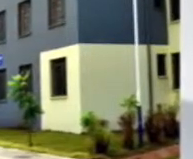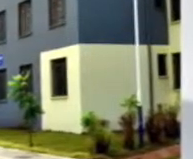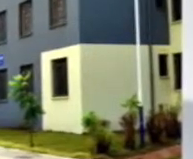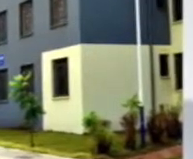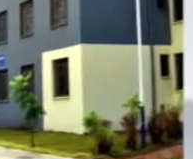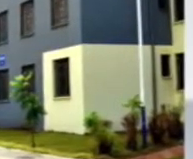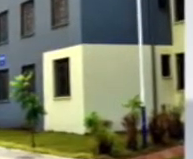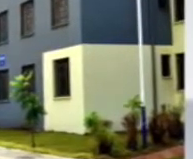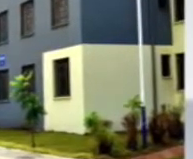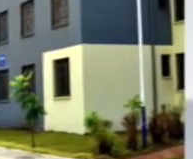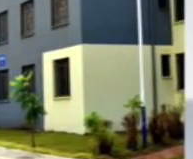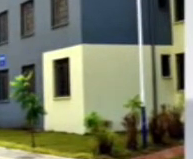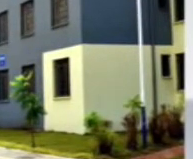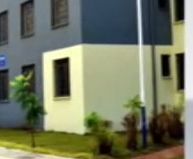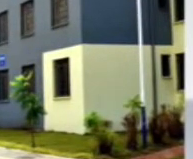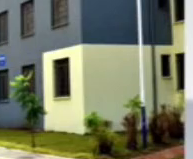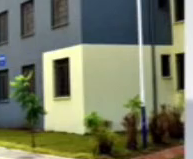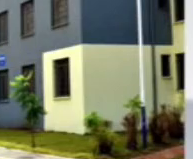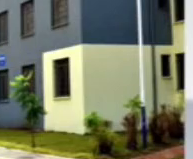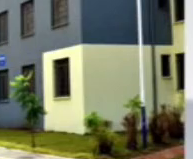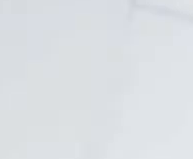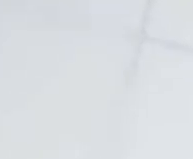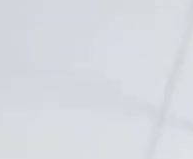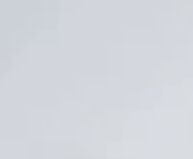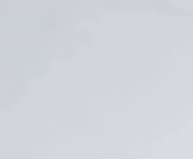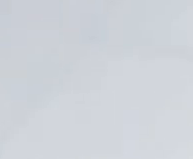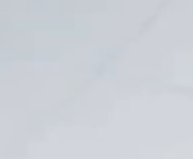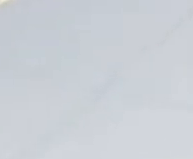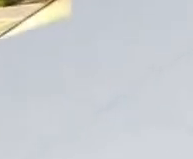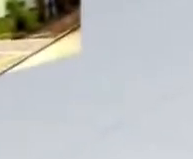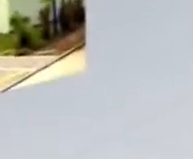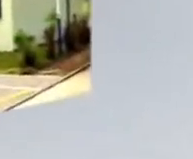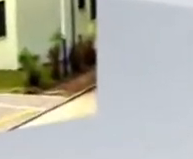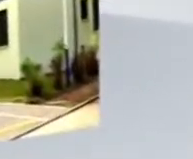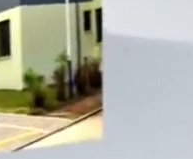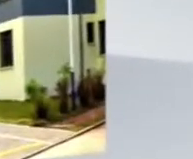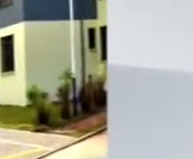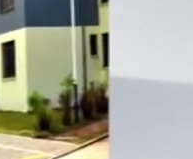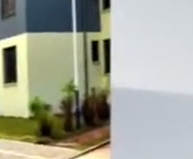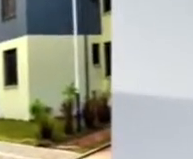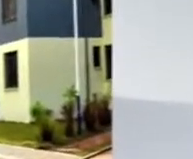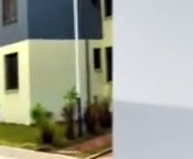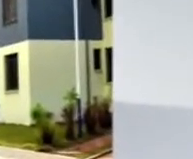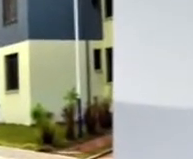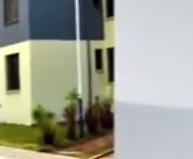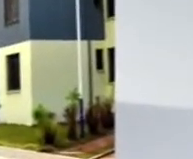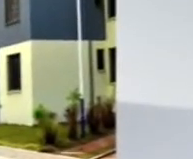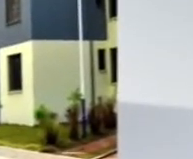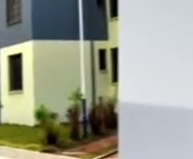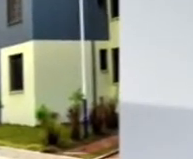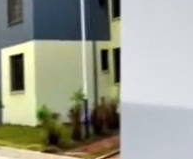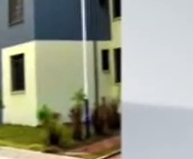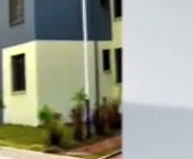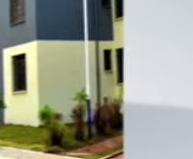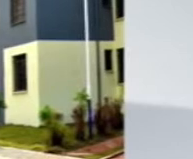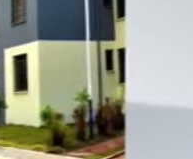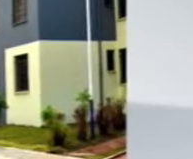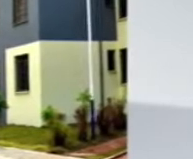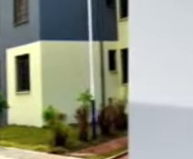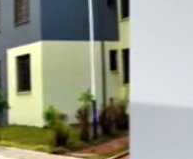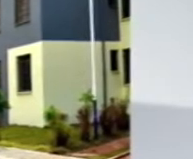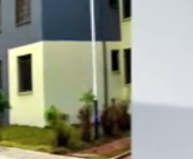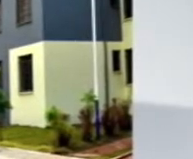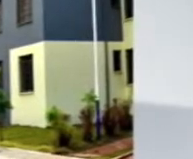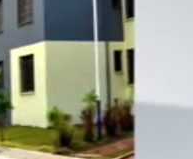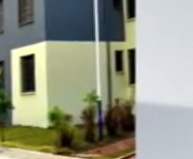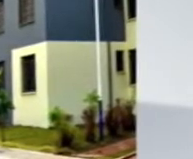Makongeni, Bondeni, Gorofani, Ziwani, Starehe, Bahati, Makadara, Maringo, Jerusalem,